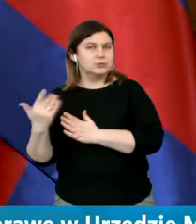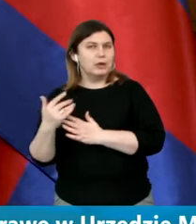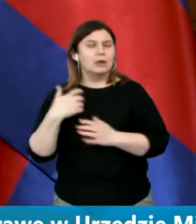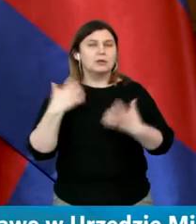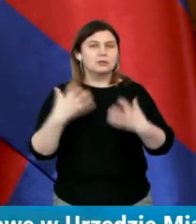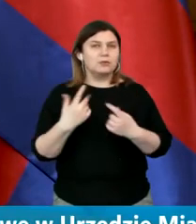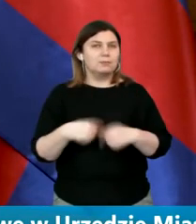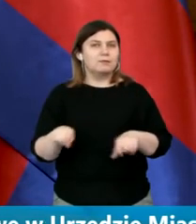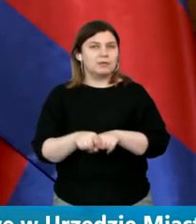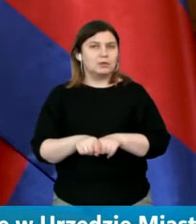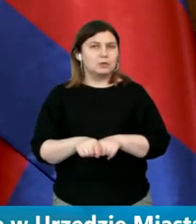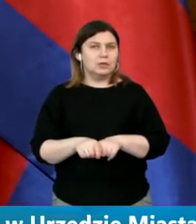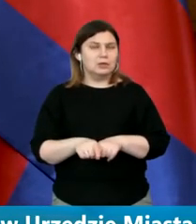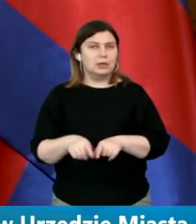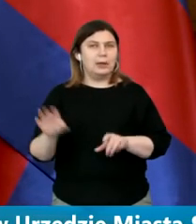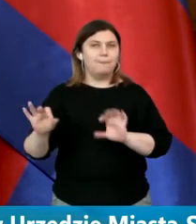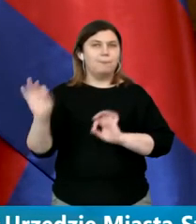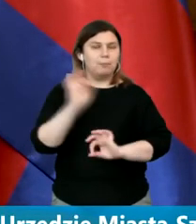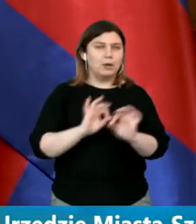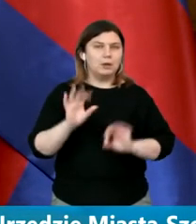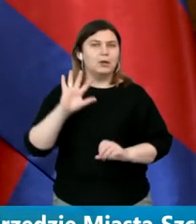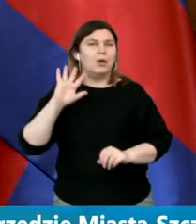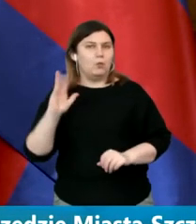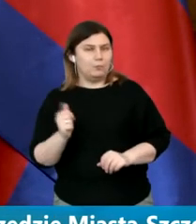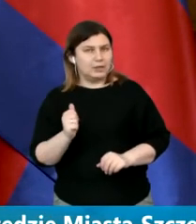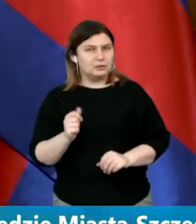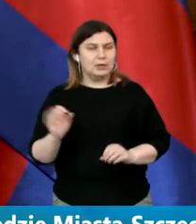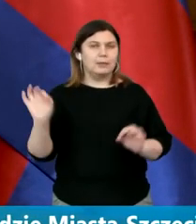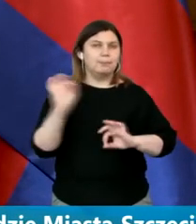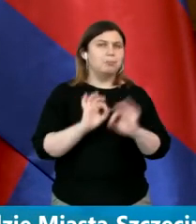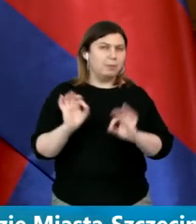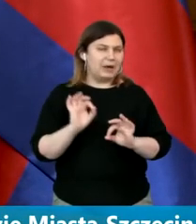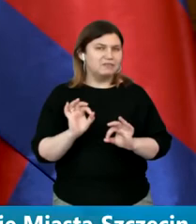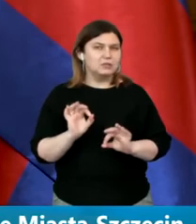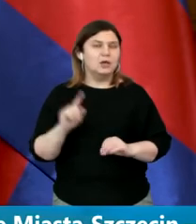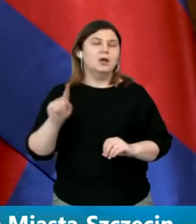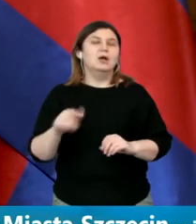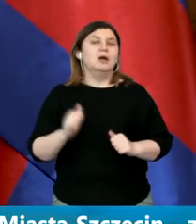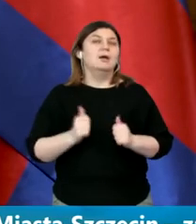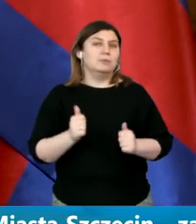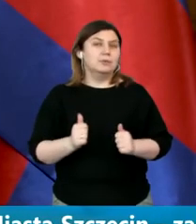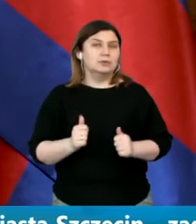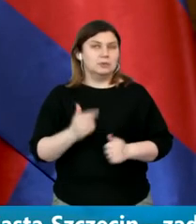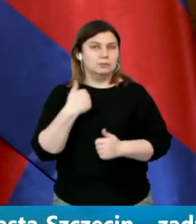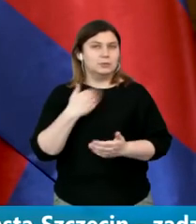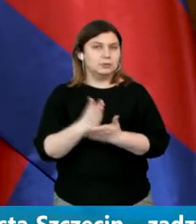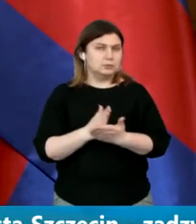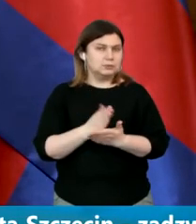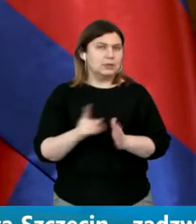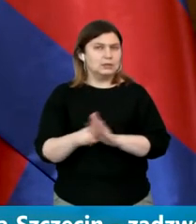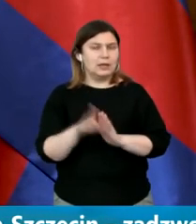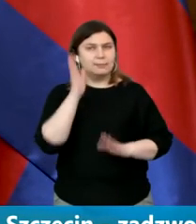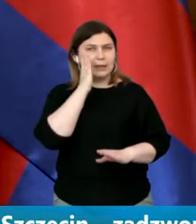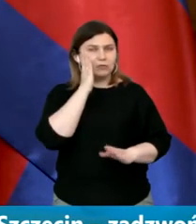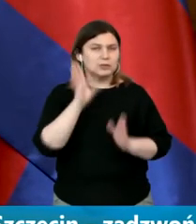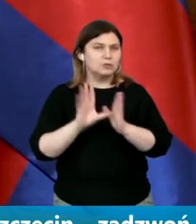dokonać ich waloryzacji, chcemy dokonać modernizacji, tak aby służyły mieszkańcom naszego